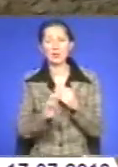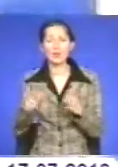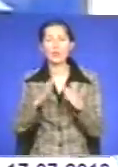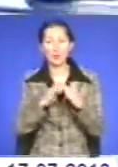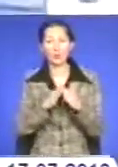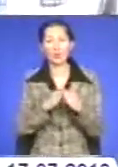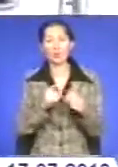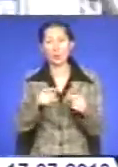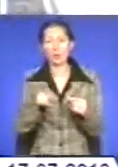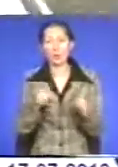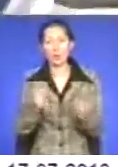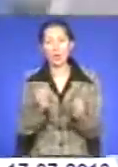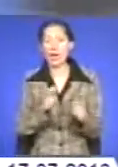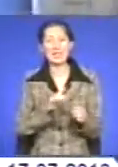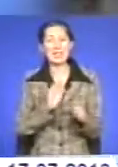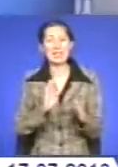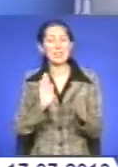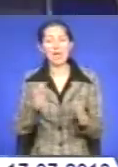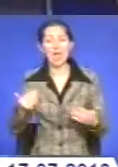будинок.